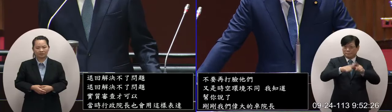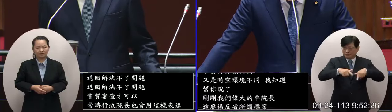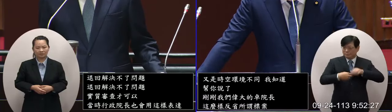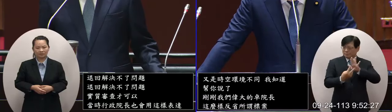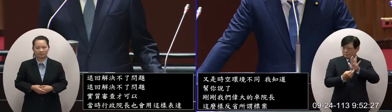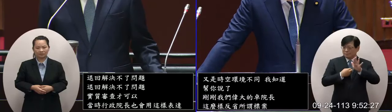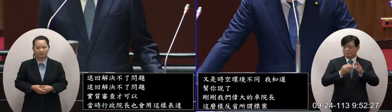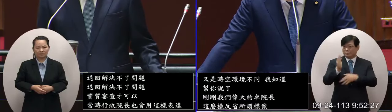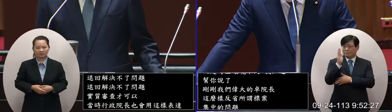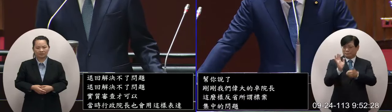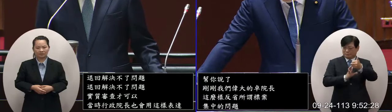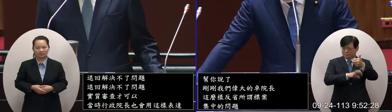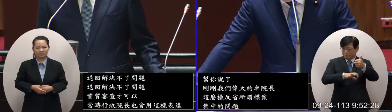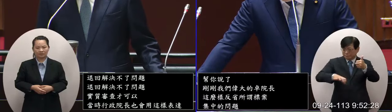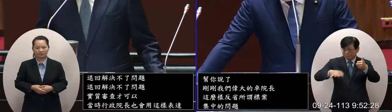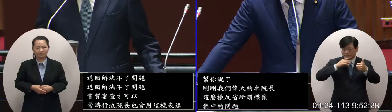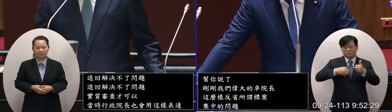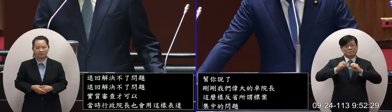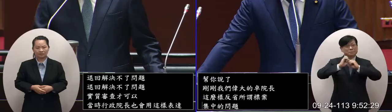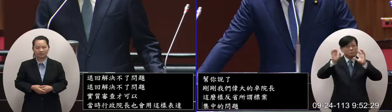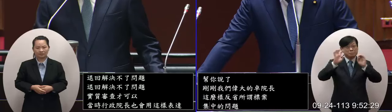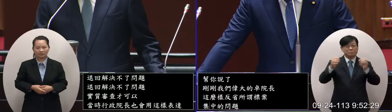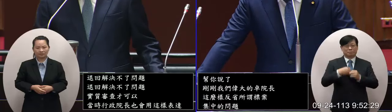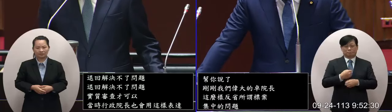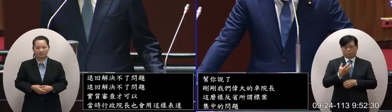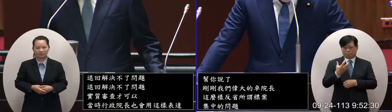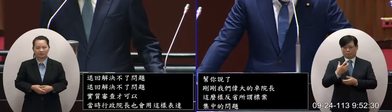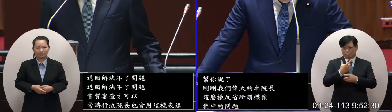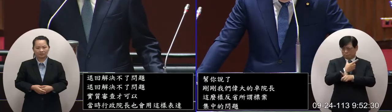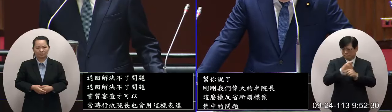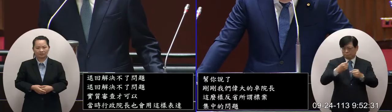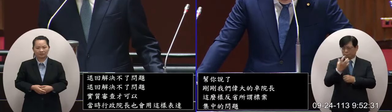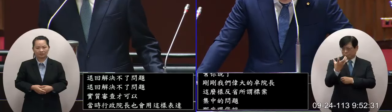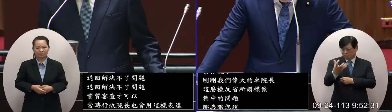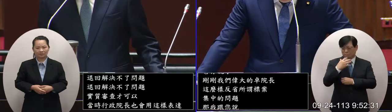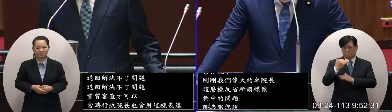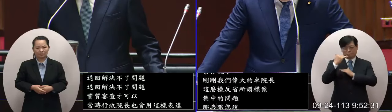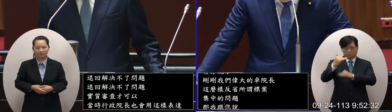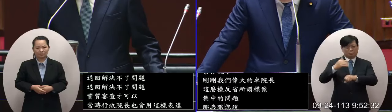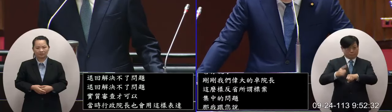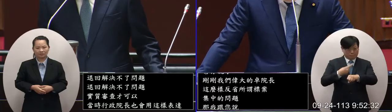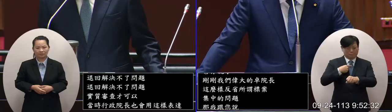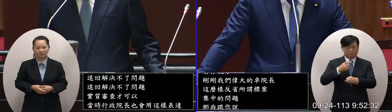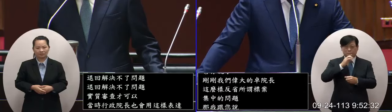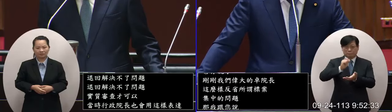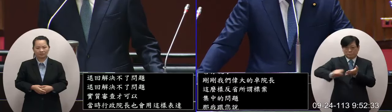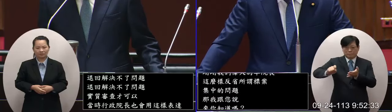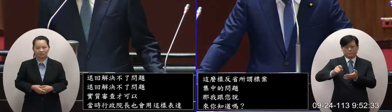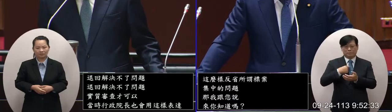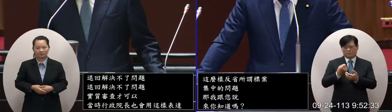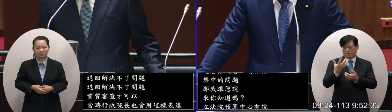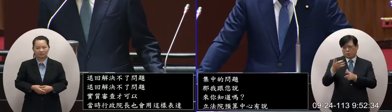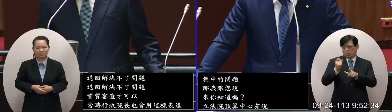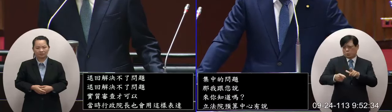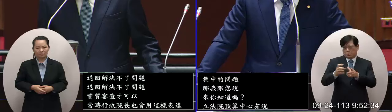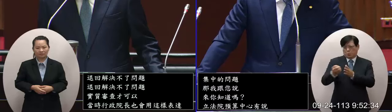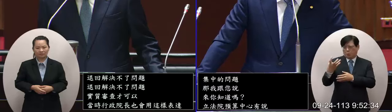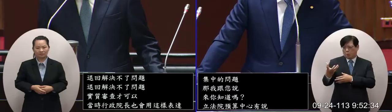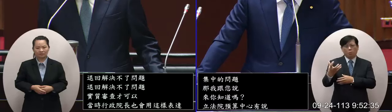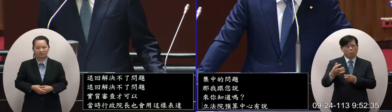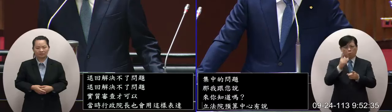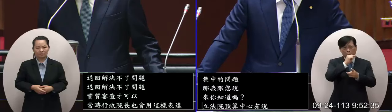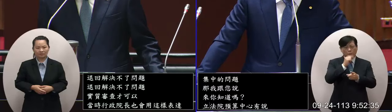政府各个机关媒体宣传多以限制性招标的方式，部分得标厂商过度集中，你